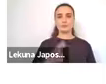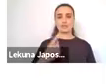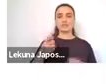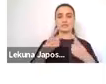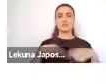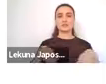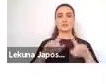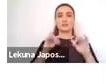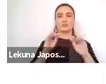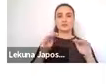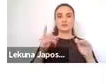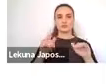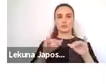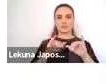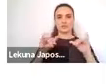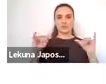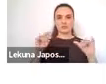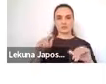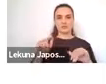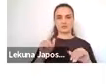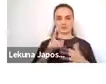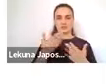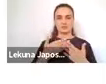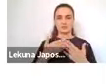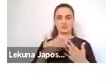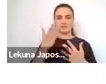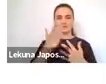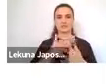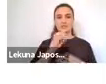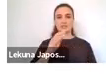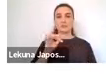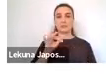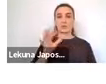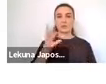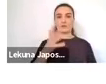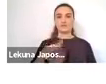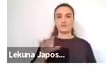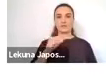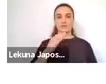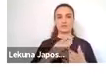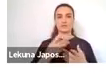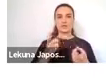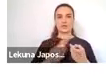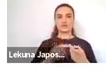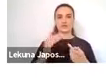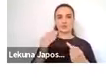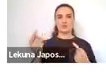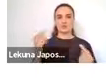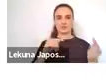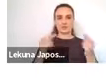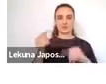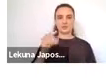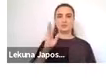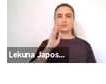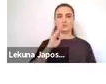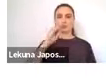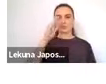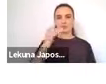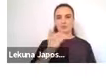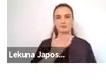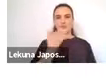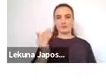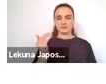ახლა ბავშვის განვითარებას პირობითად კი ვყოფთ რაღაცა სფეროებად, მაგრამ ეს ყველა სფერო არის დაკავშირებული ერთმანეთთან, ხო? ან მშობლებისთვის